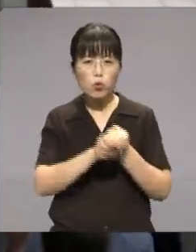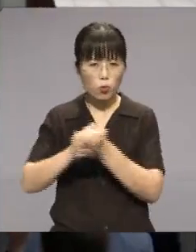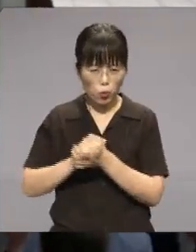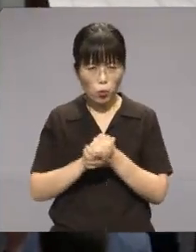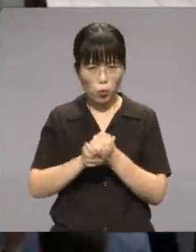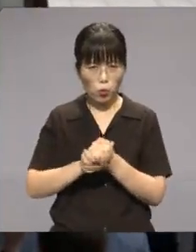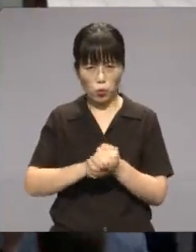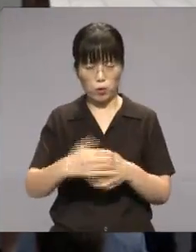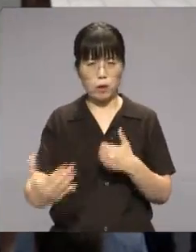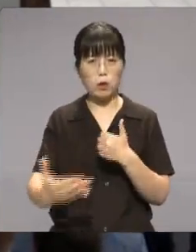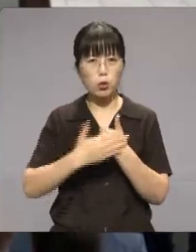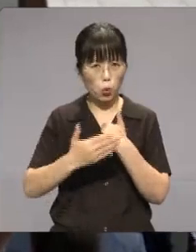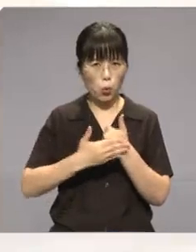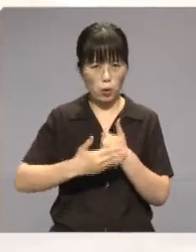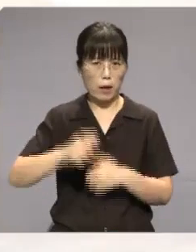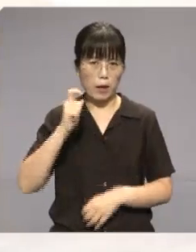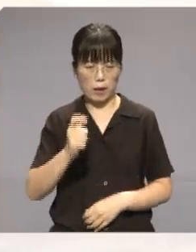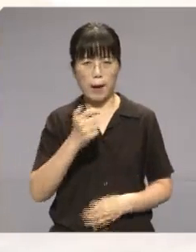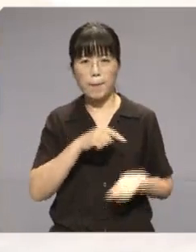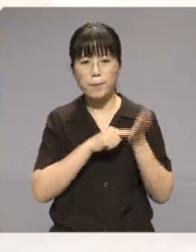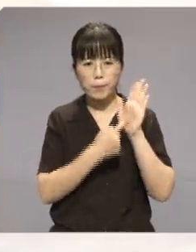달렸다고 강조하고 있습니다.